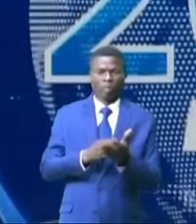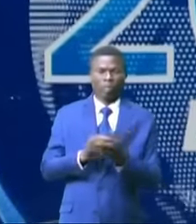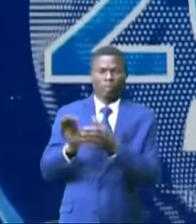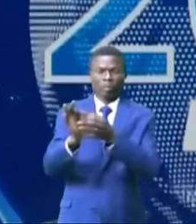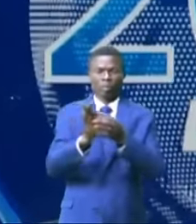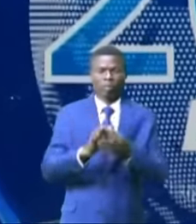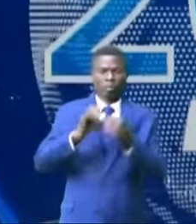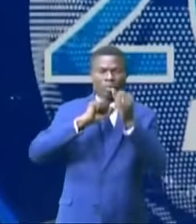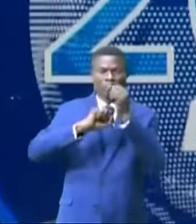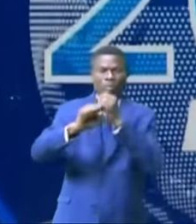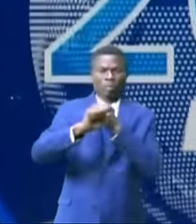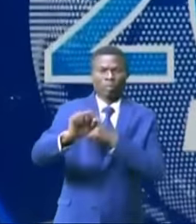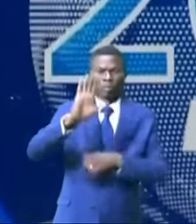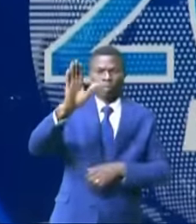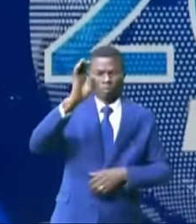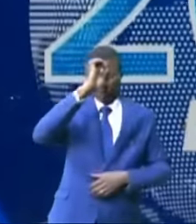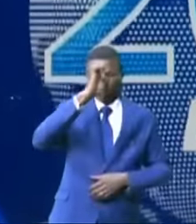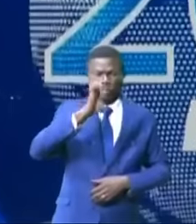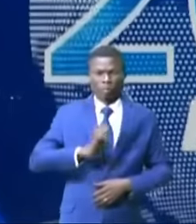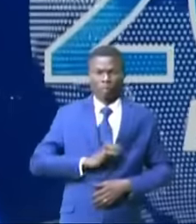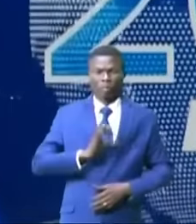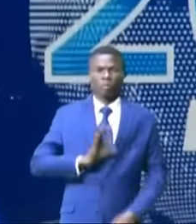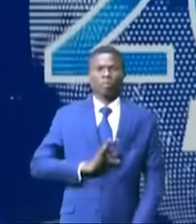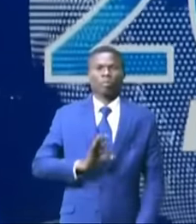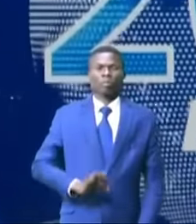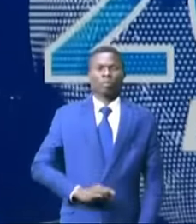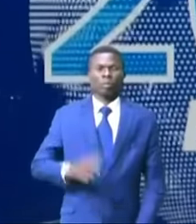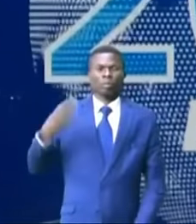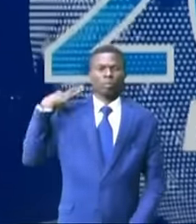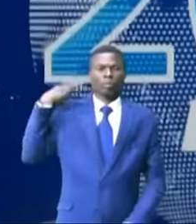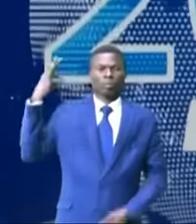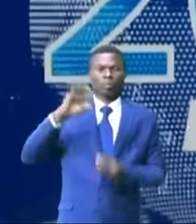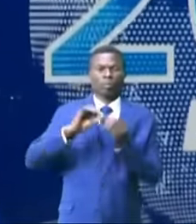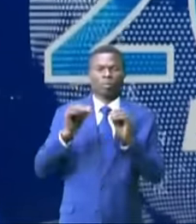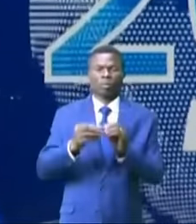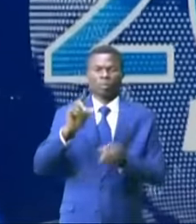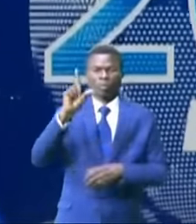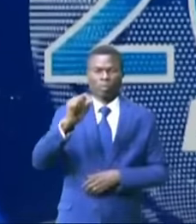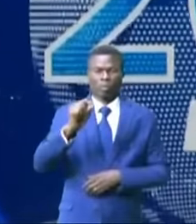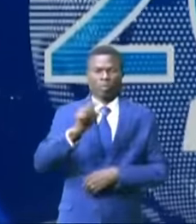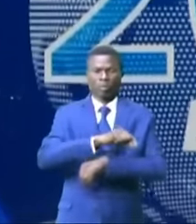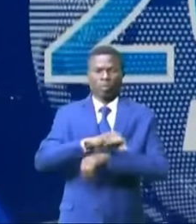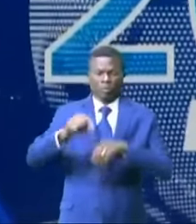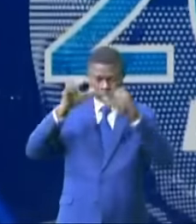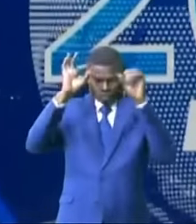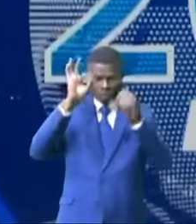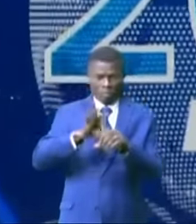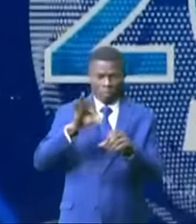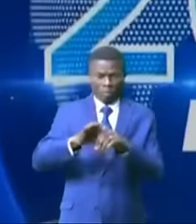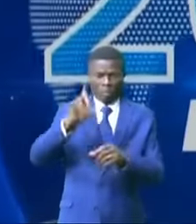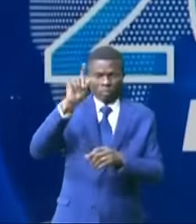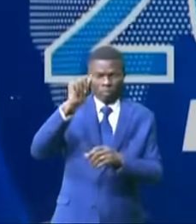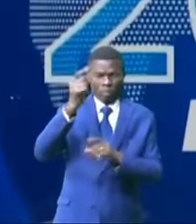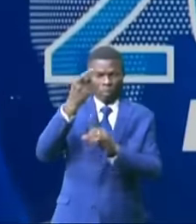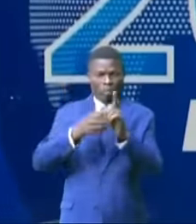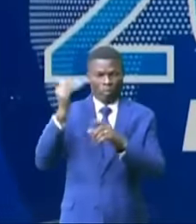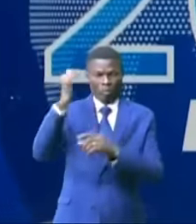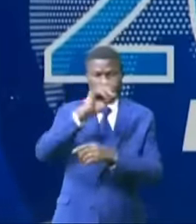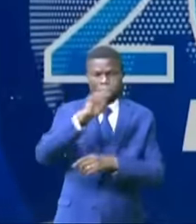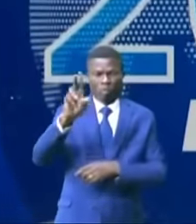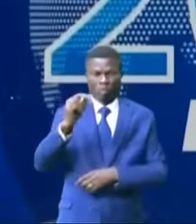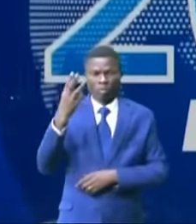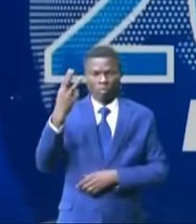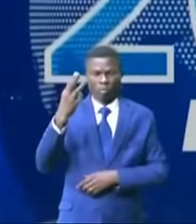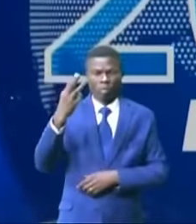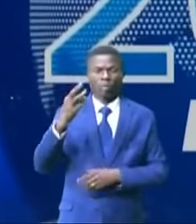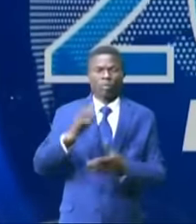de la campagne de son Excellence Félix-Antoine Tshisekedi Tshilombo, candidat numéro 20 à la présidentielle de 20 décembre 2023, l'honorable